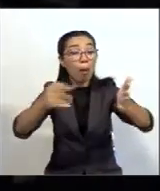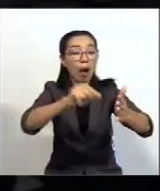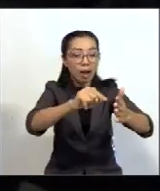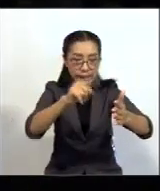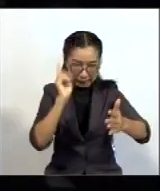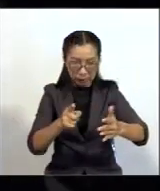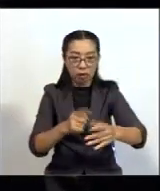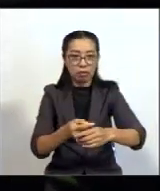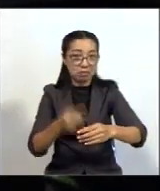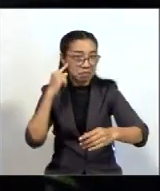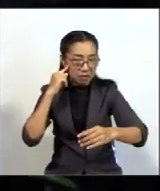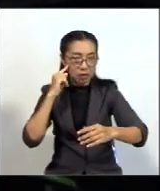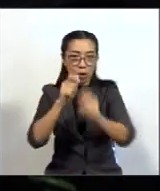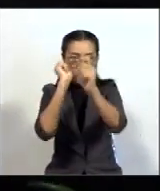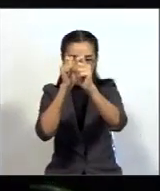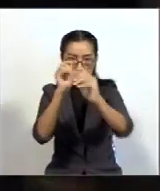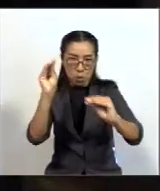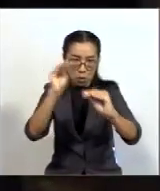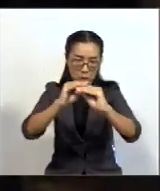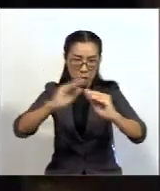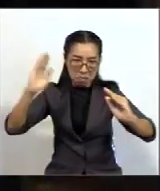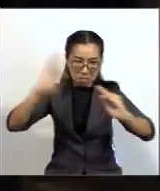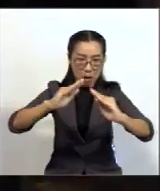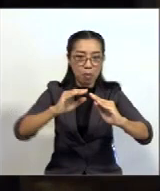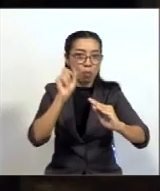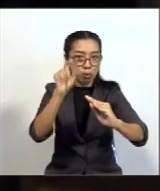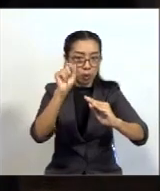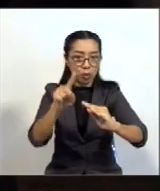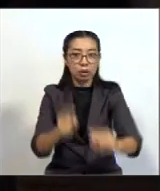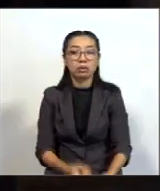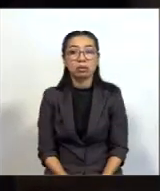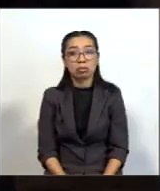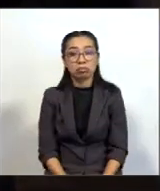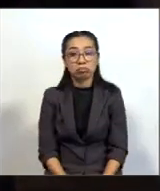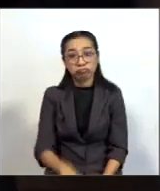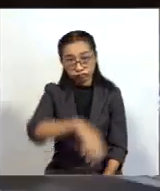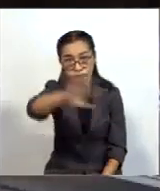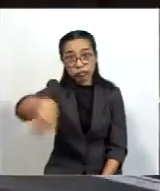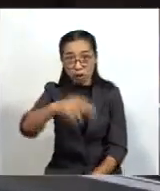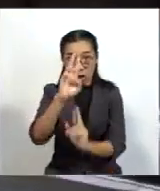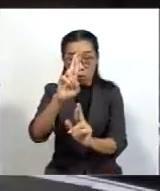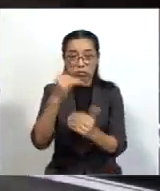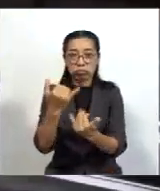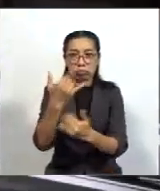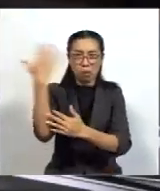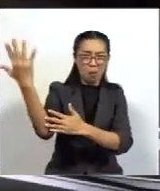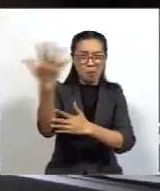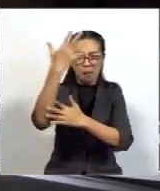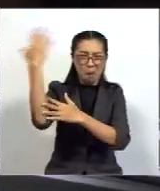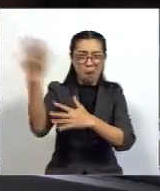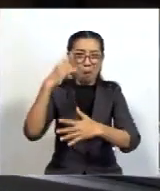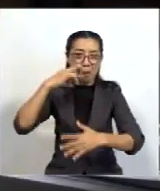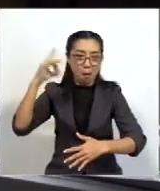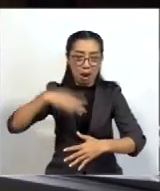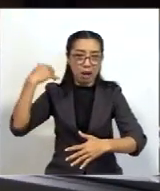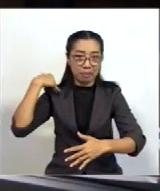ต้องเร่งซ่อมแซมเพื่อให้เสร็จโดยเร็วนะคะคุณผู้ชมต้องระมัดระวังด้วยตอนนี้พายุฤดูร้อนพัดกระหน่